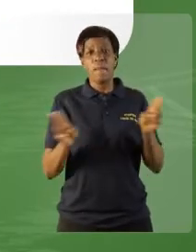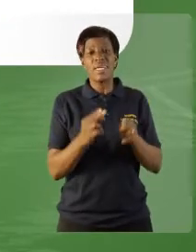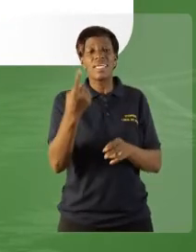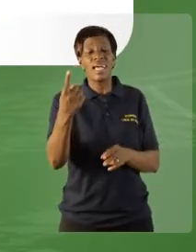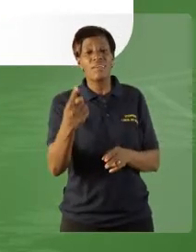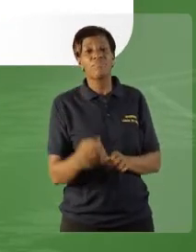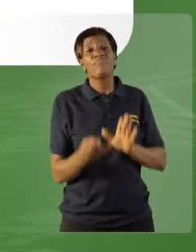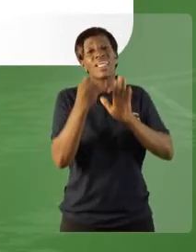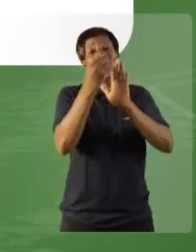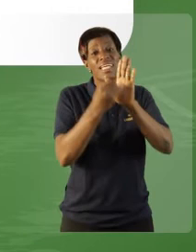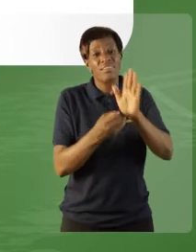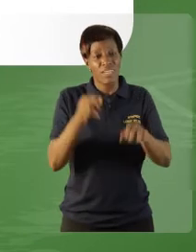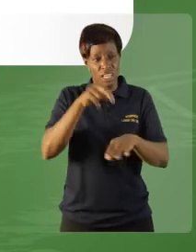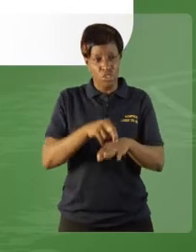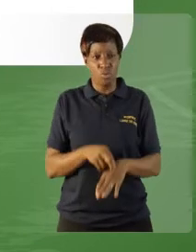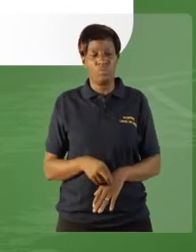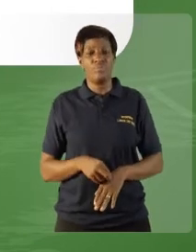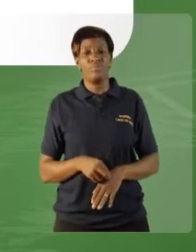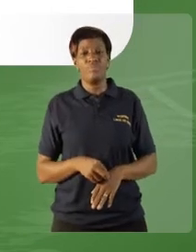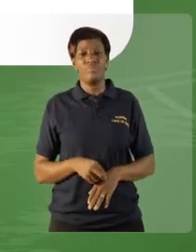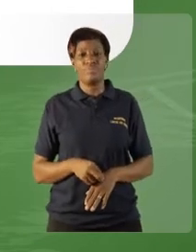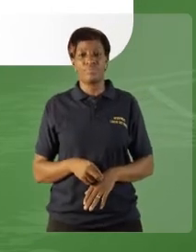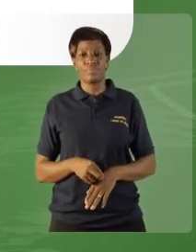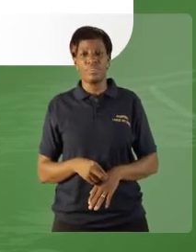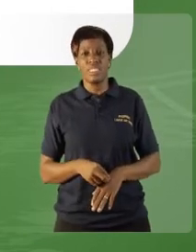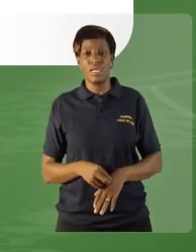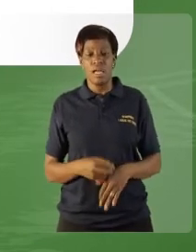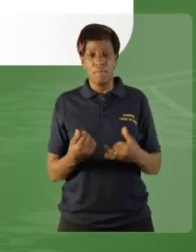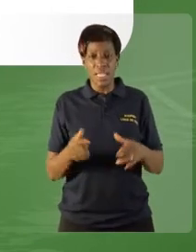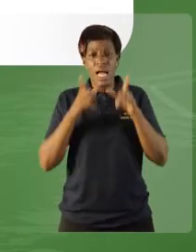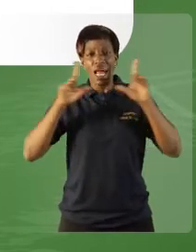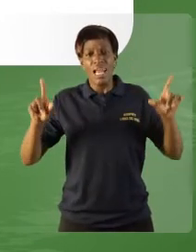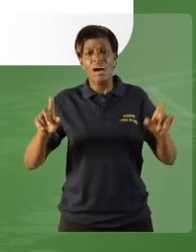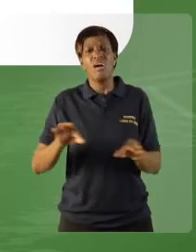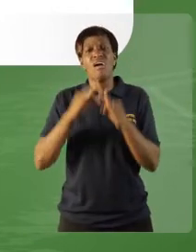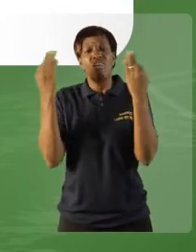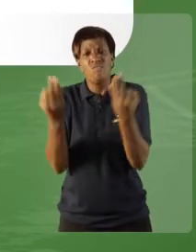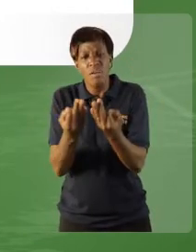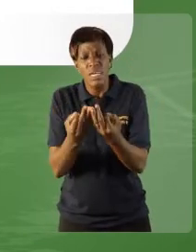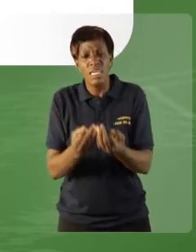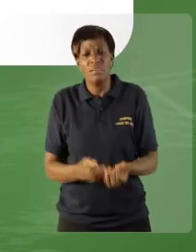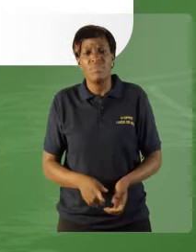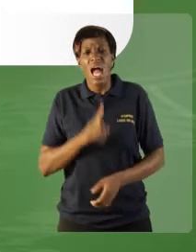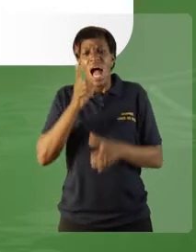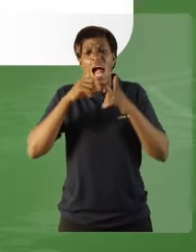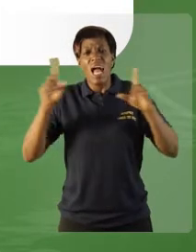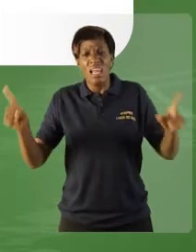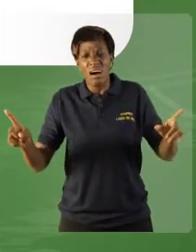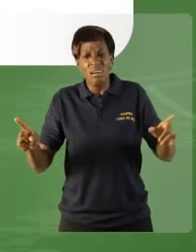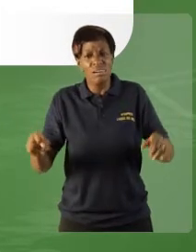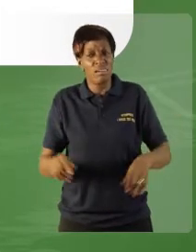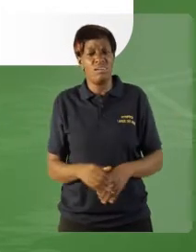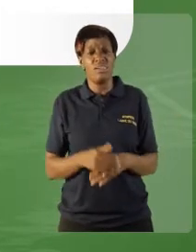Que pouvons-nous dire du registre familier? Nous disons tout simplement que c'est une langue peu